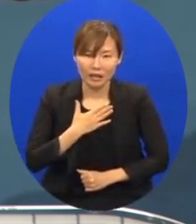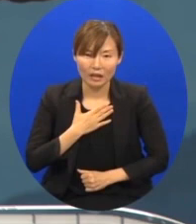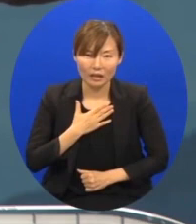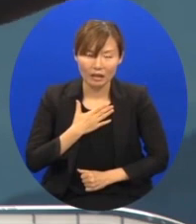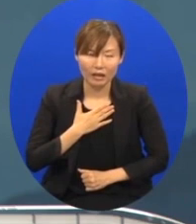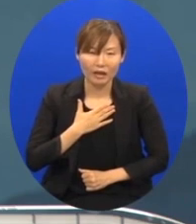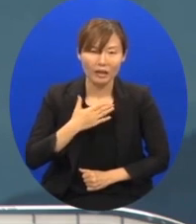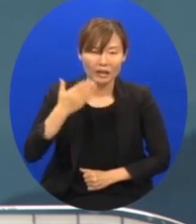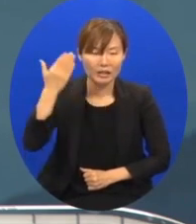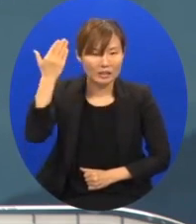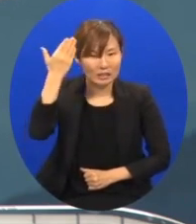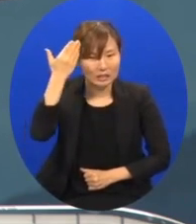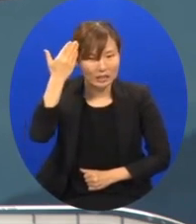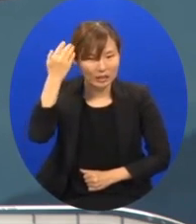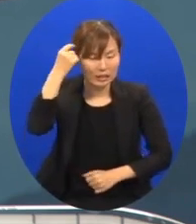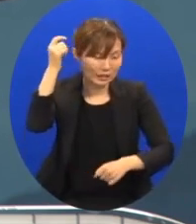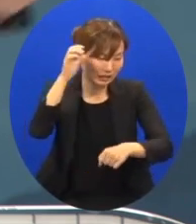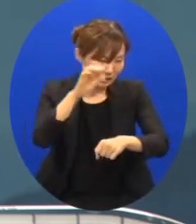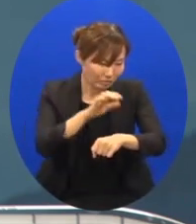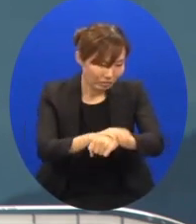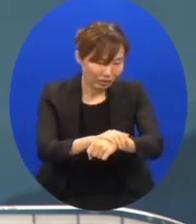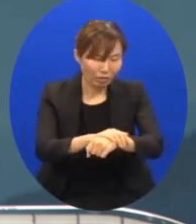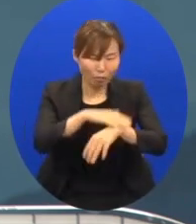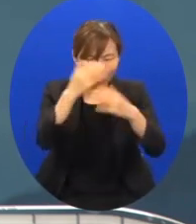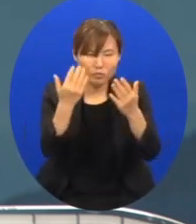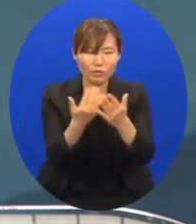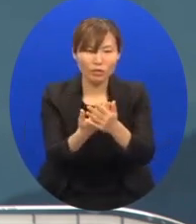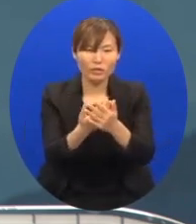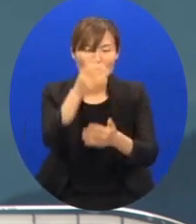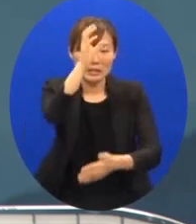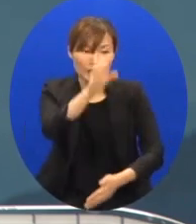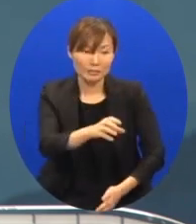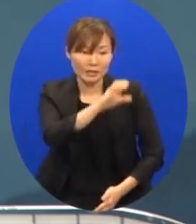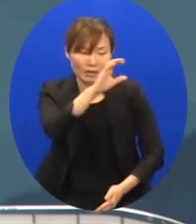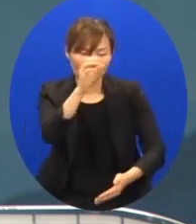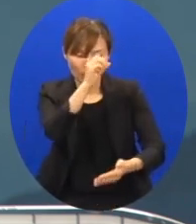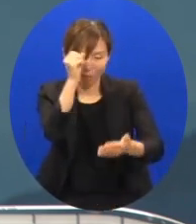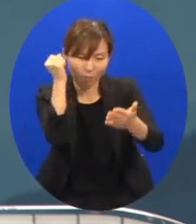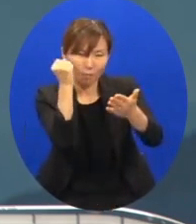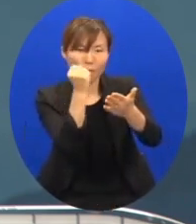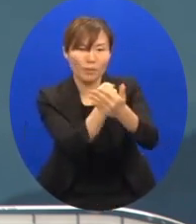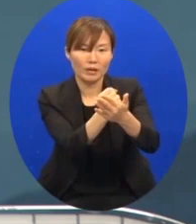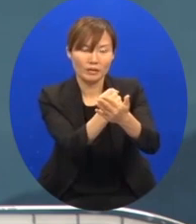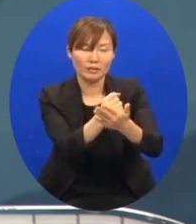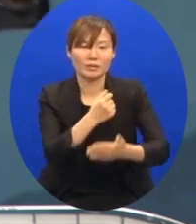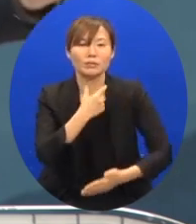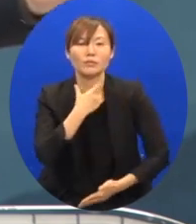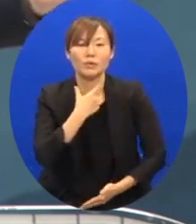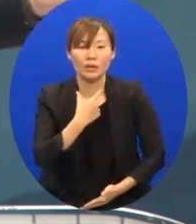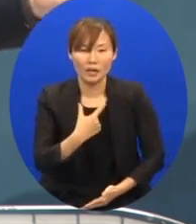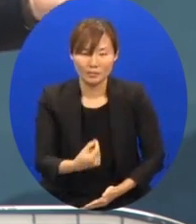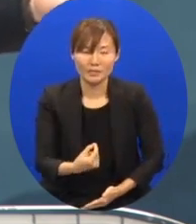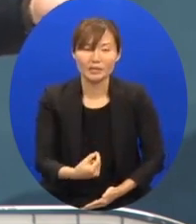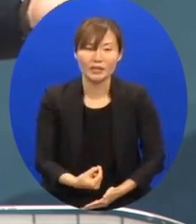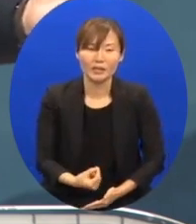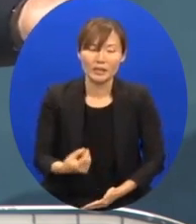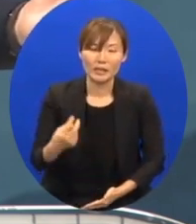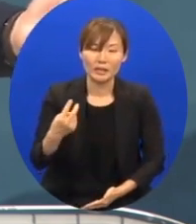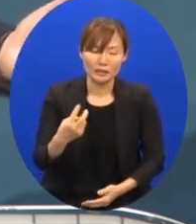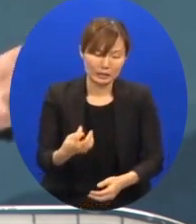것이었어 나는 죽었어요 이제는 죽으라고 예수님만 붙잡고 가는 겁니다 그래서 24시간 예수님을